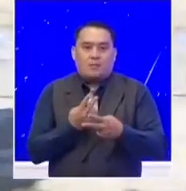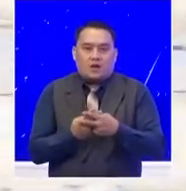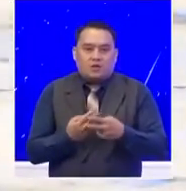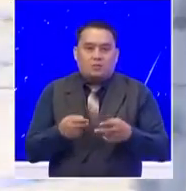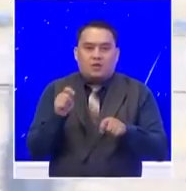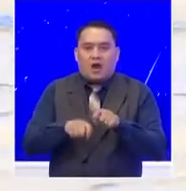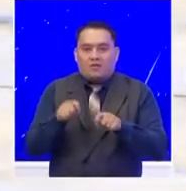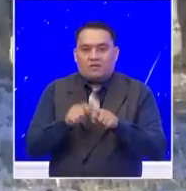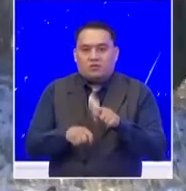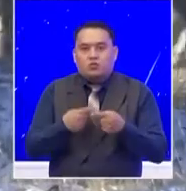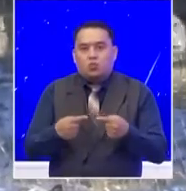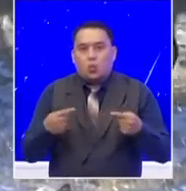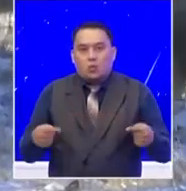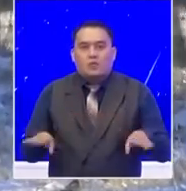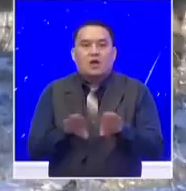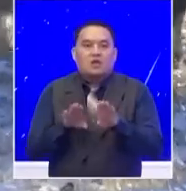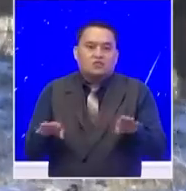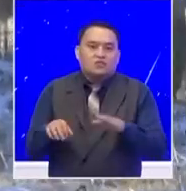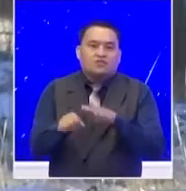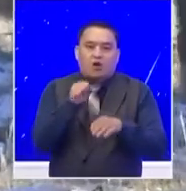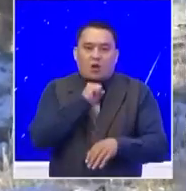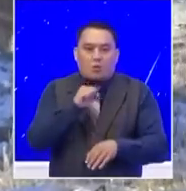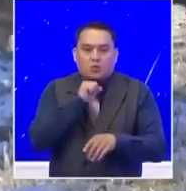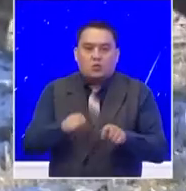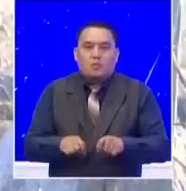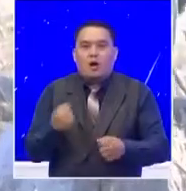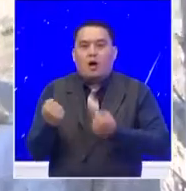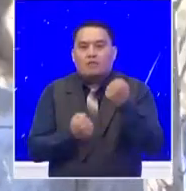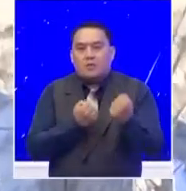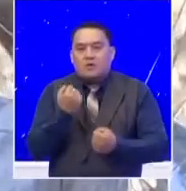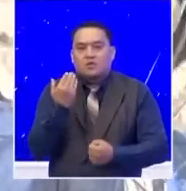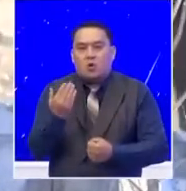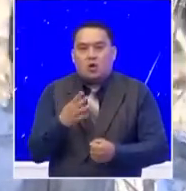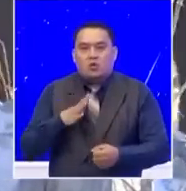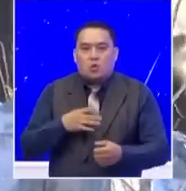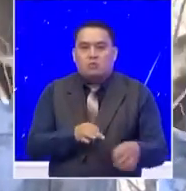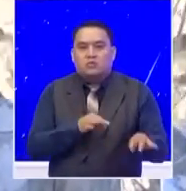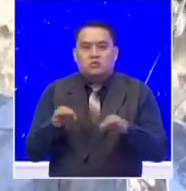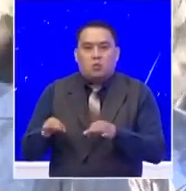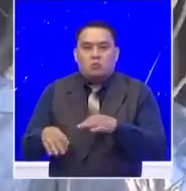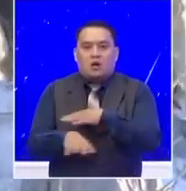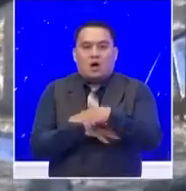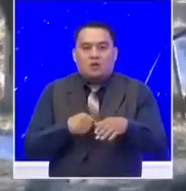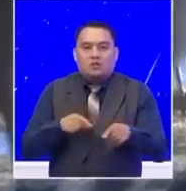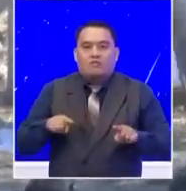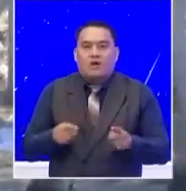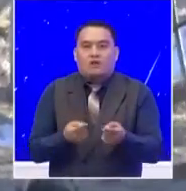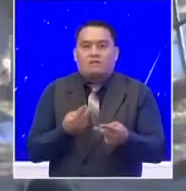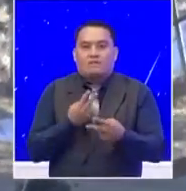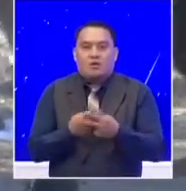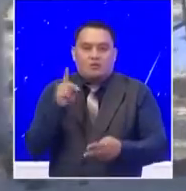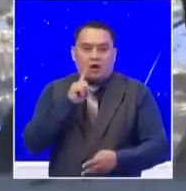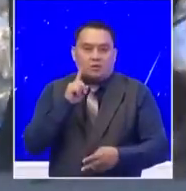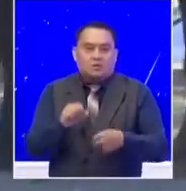содержания проверяются на причастность к другим аналогичным нераскрытым преступлениям. Автомашина, на которой перевозилась похищенная, арестована и водворена